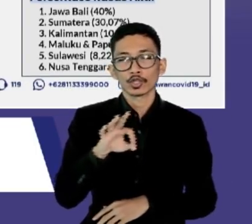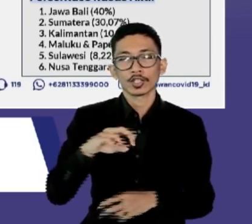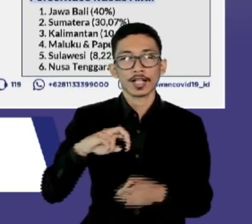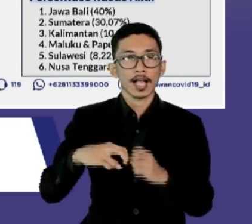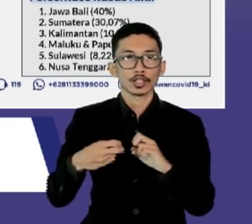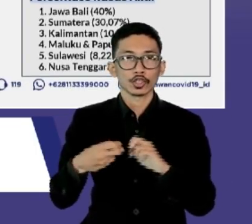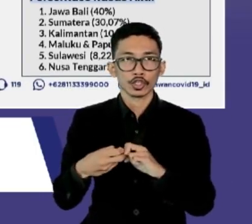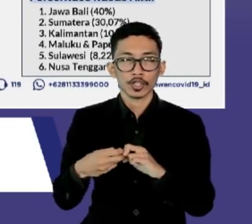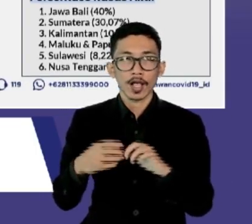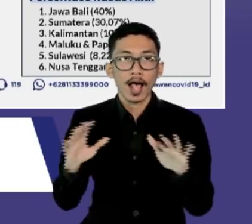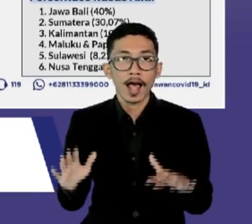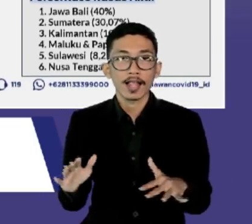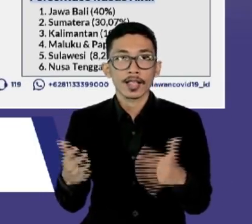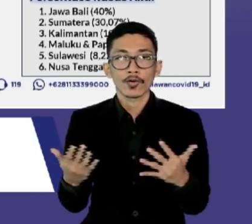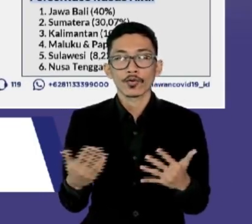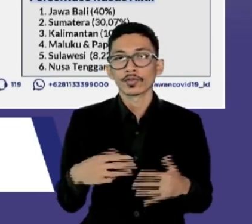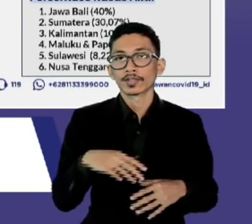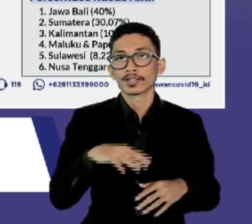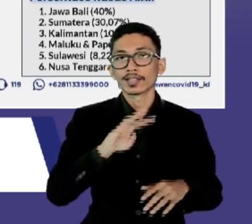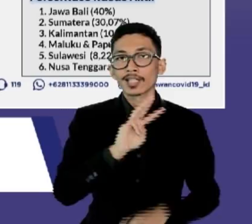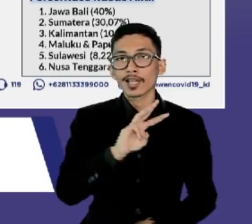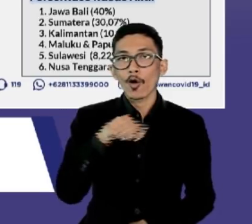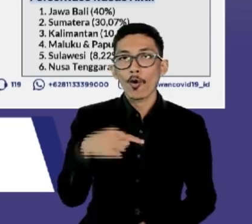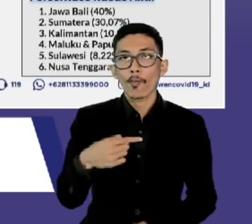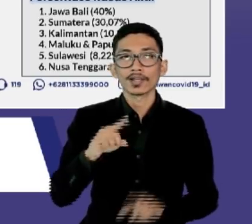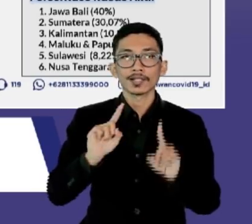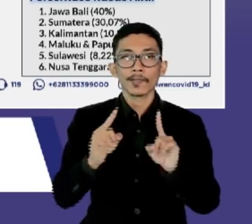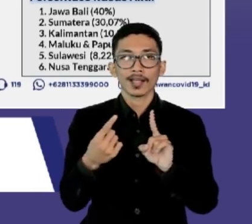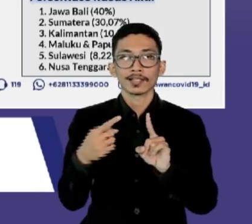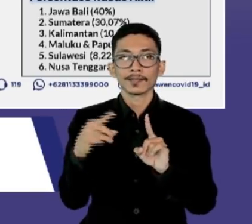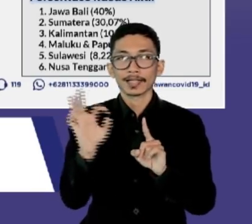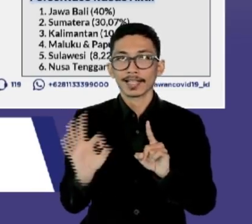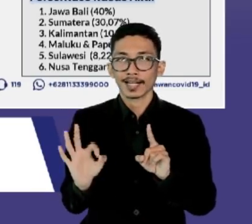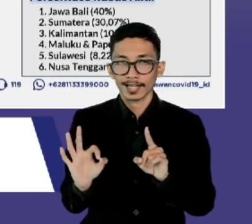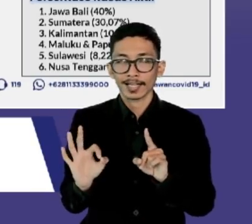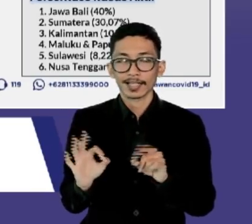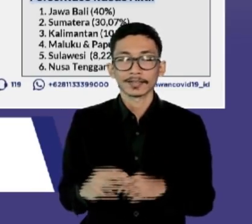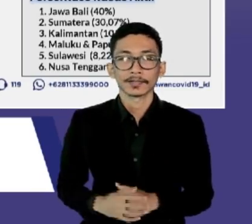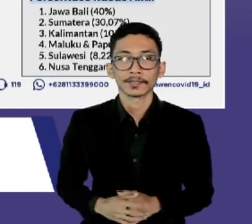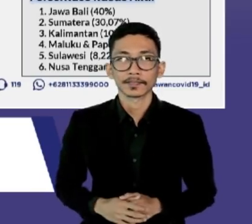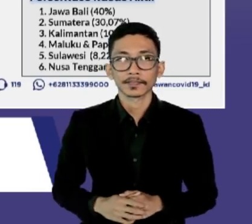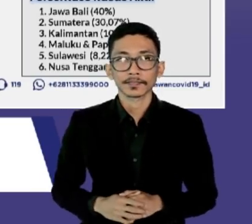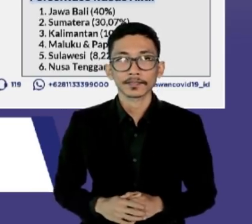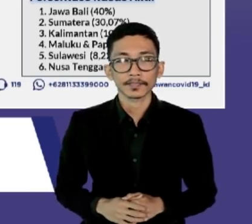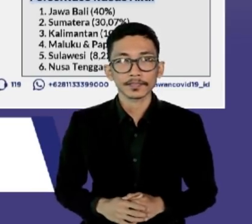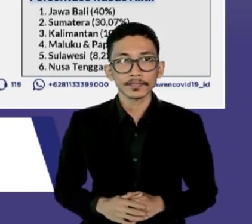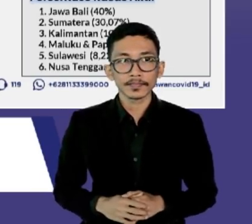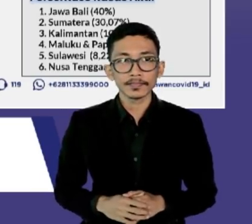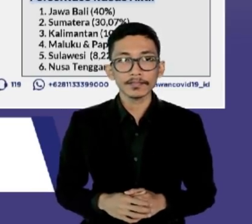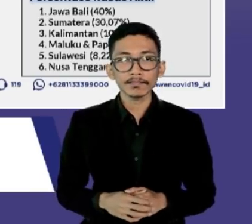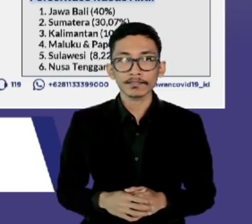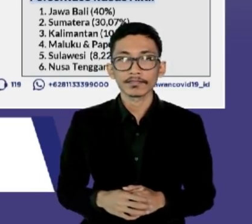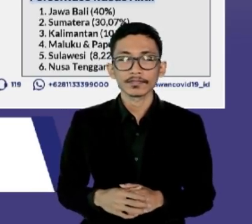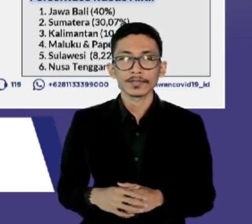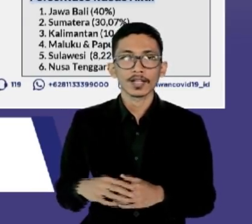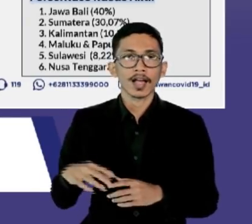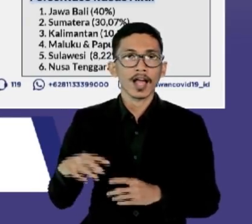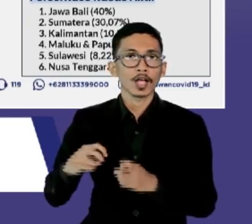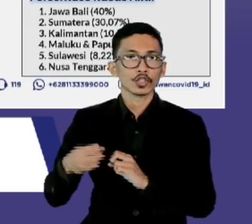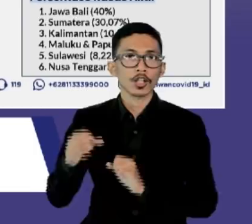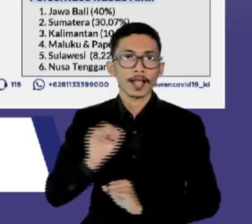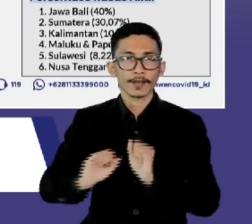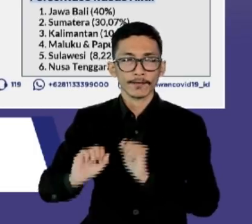kasus atau 3,11% dari total kasus. Saat ini kasus aktif di Pulau Kalimantan